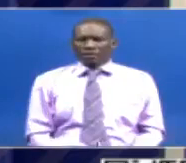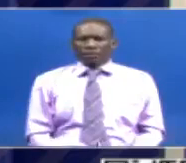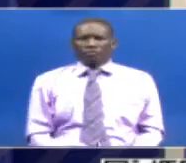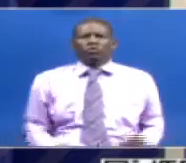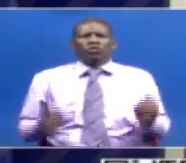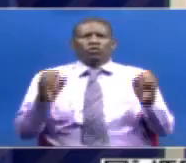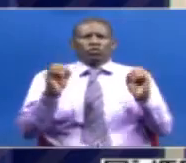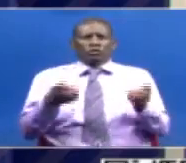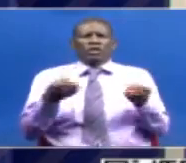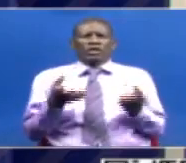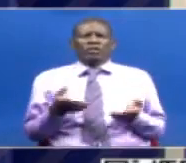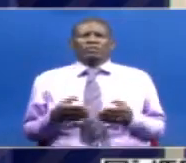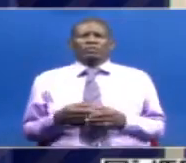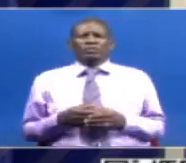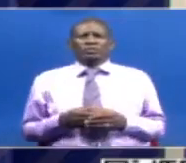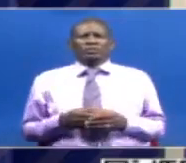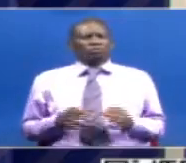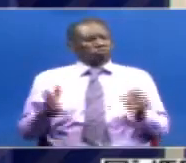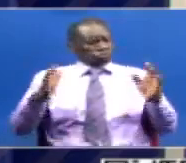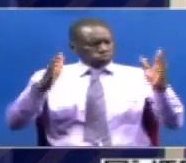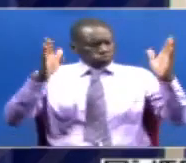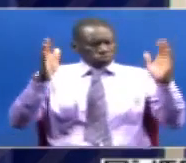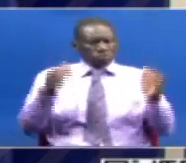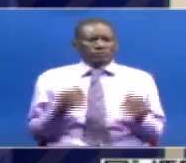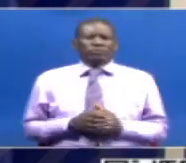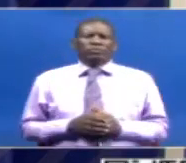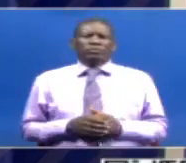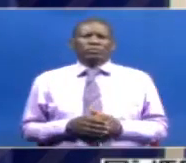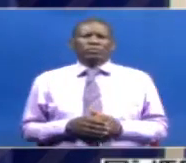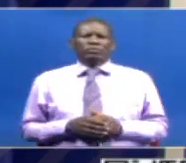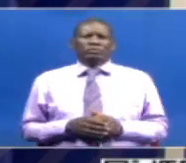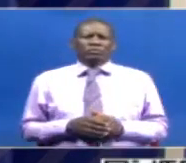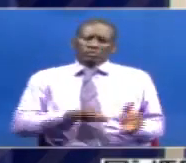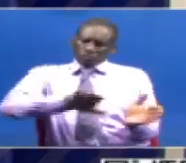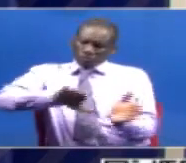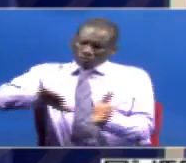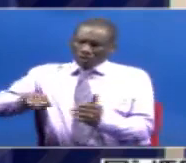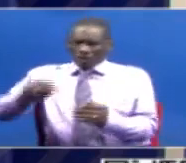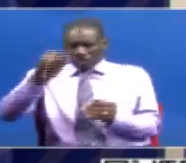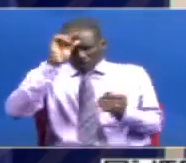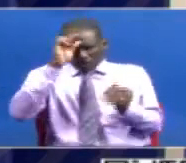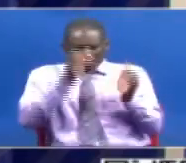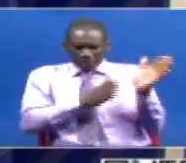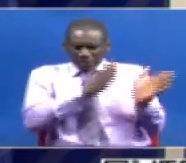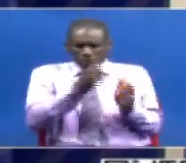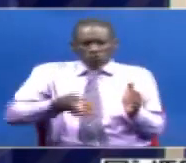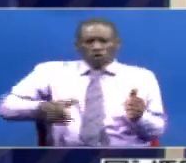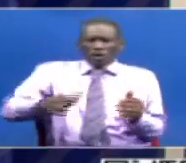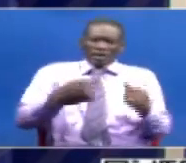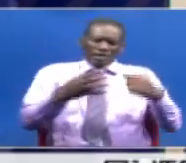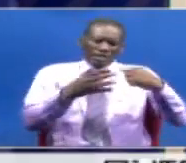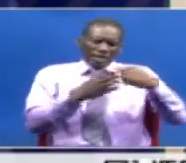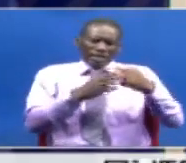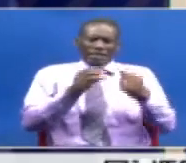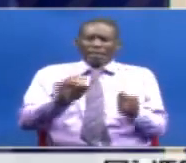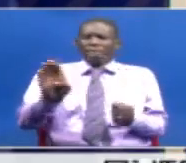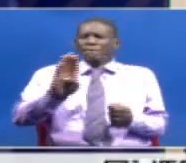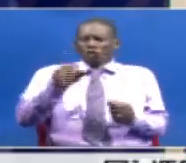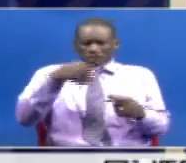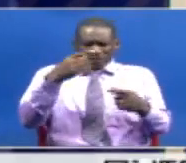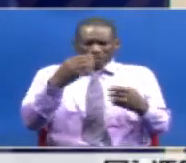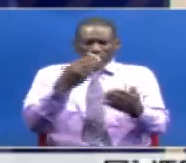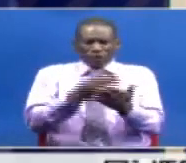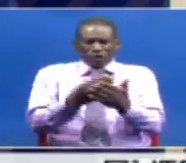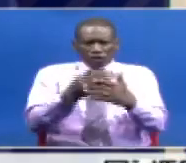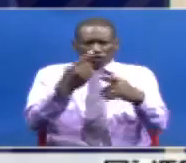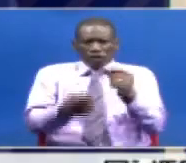Bila shaka mtazamaji, tunampa kongole. Kwingineko ni kwamba serikali inapania kuongeza shilingi bilioni 90 mwaka huu wa kifedha ili